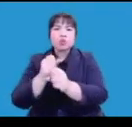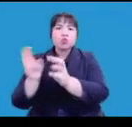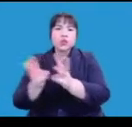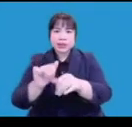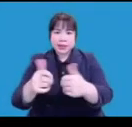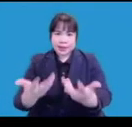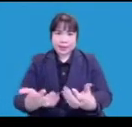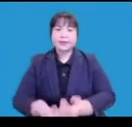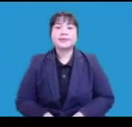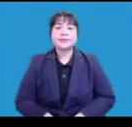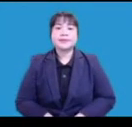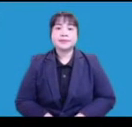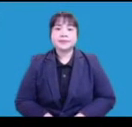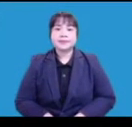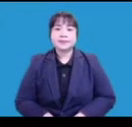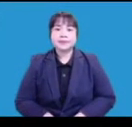นะครับ